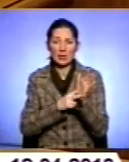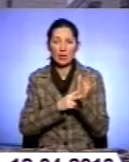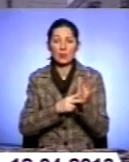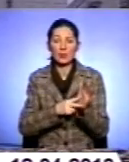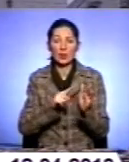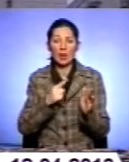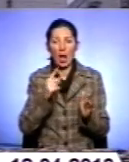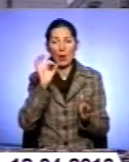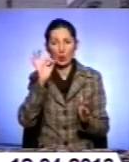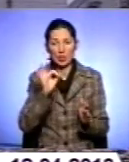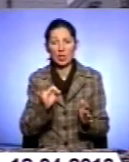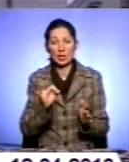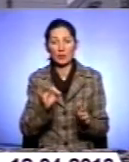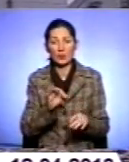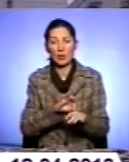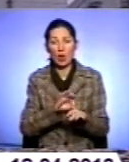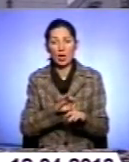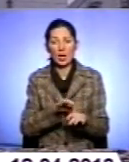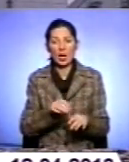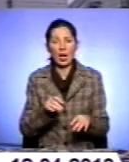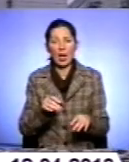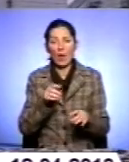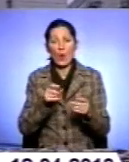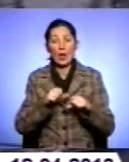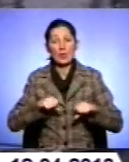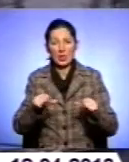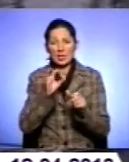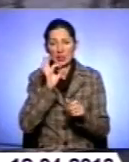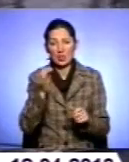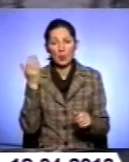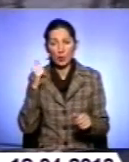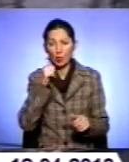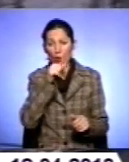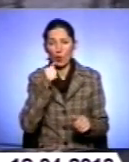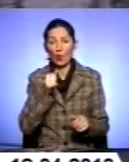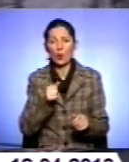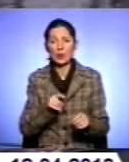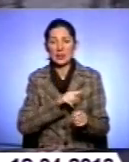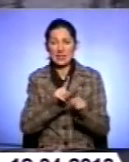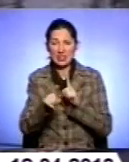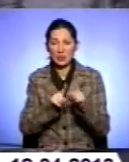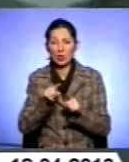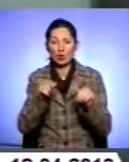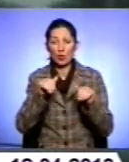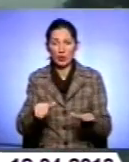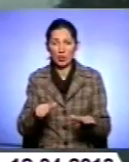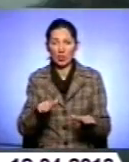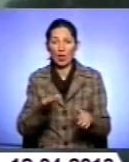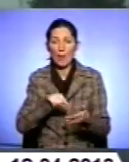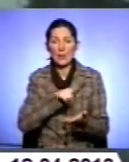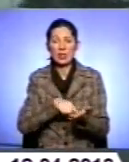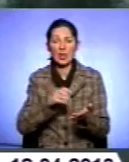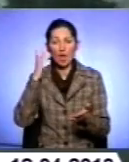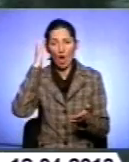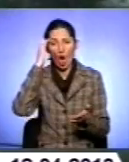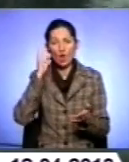77,1%. У профільному комітеті запевнили, що з минулого року явних зрушень щодо вирішення питань чорнобильців практично не зафіксовано. Основні